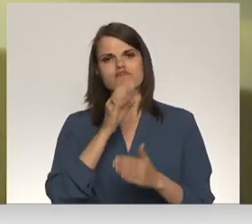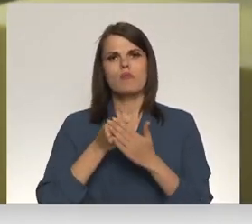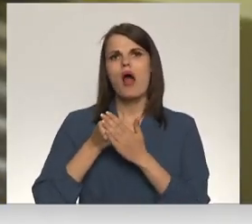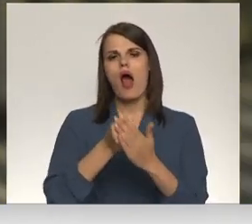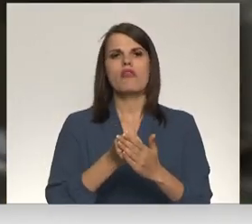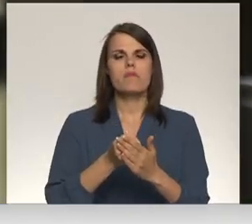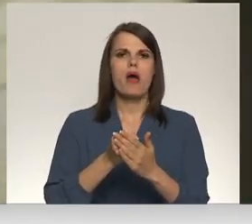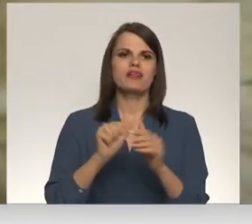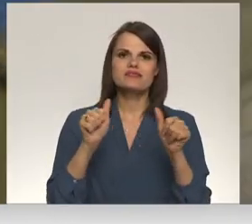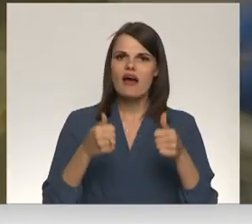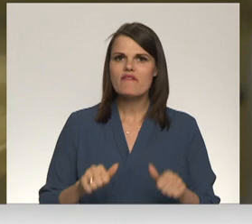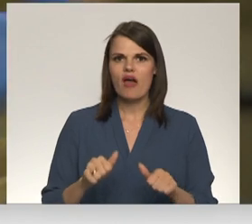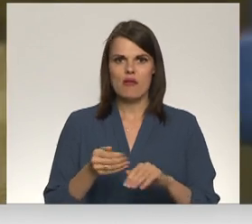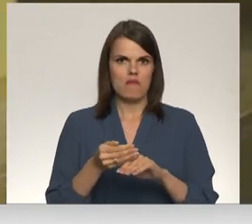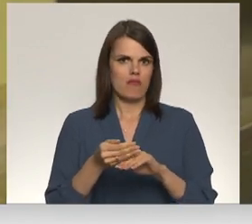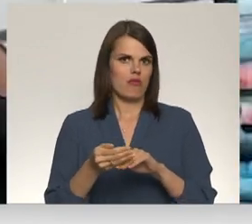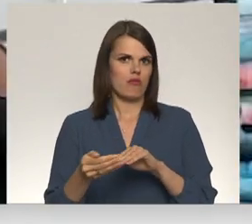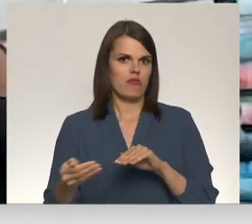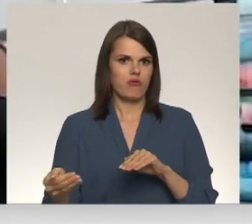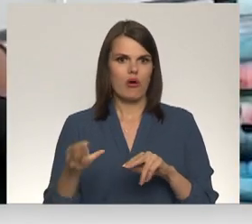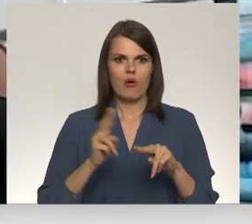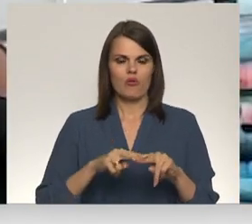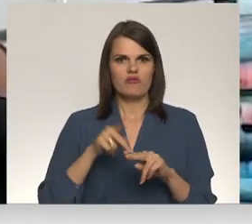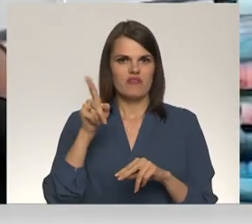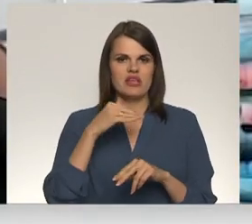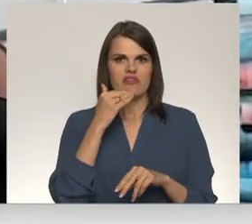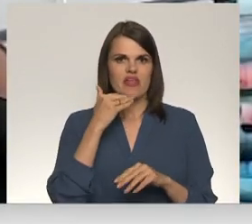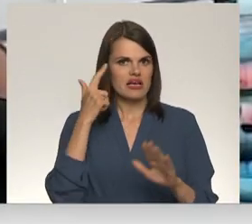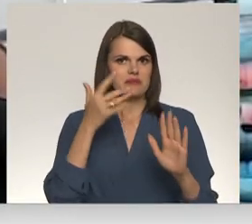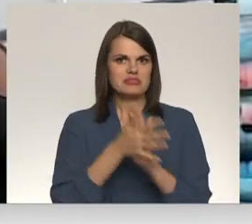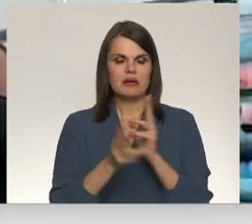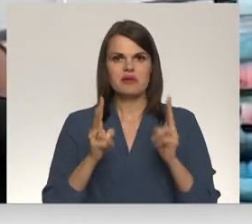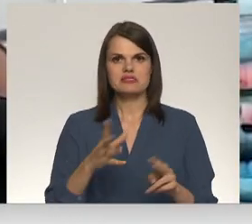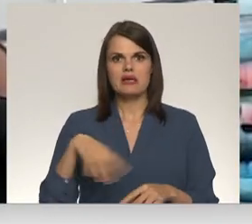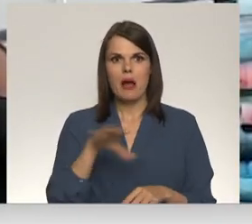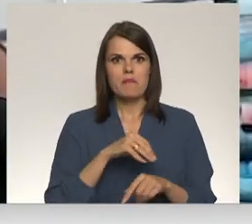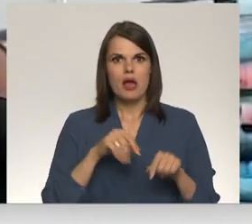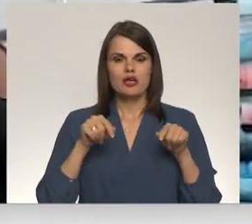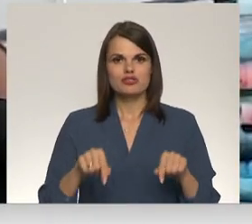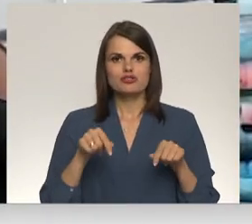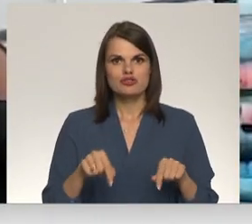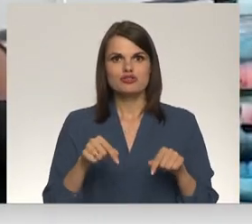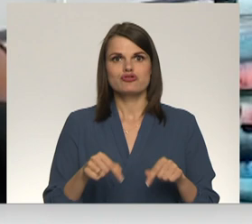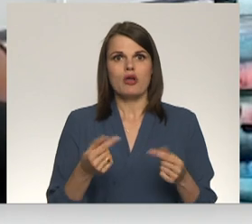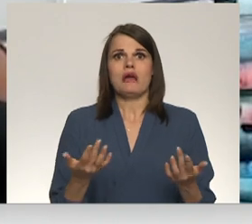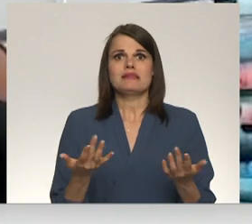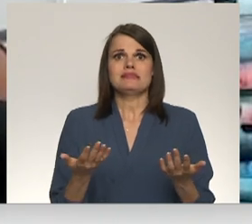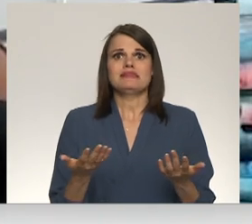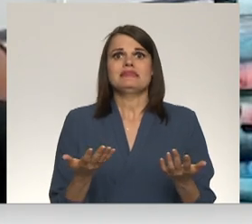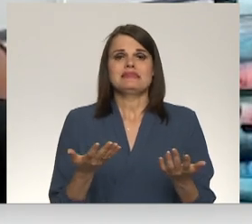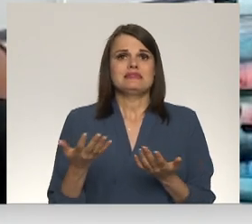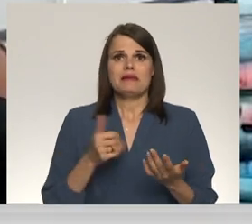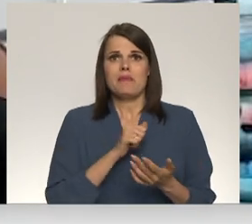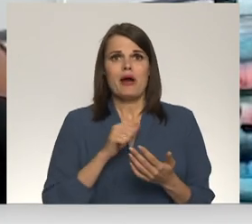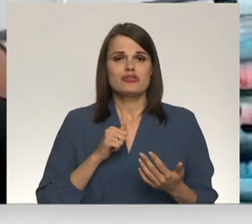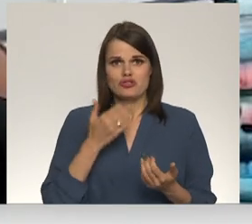soļiem un instrumentiem kavējas un negrib saprast, ka mēs šeit netērējam ne savu, ne viņu, ne sabiedrības, ne mediju